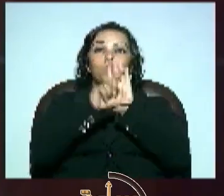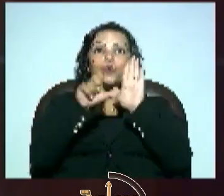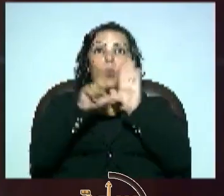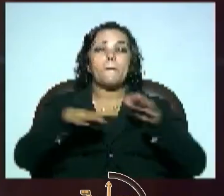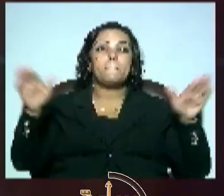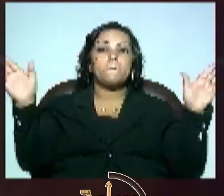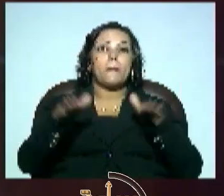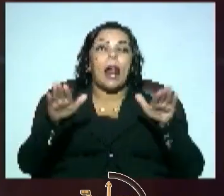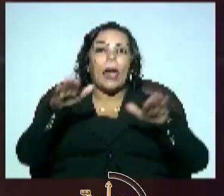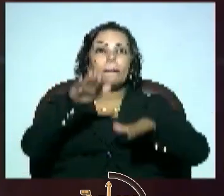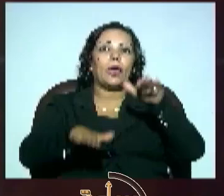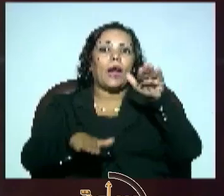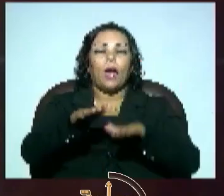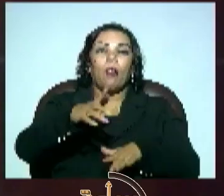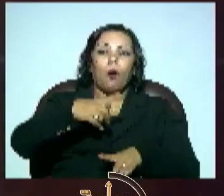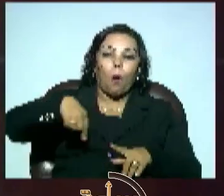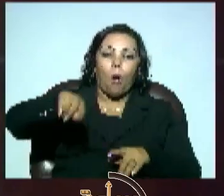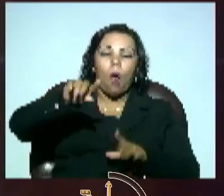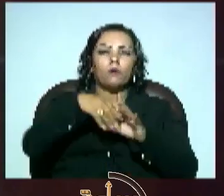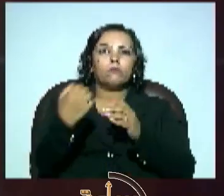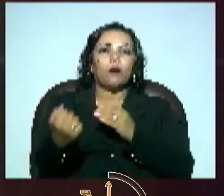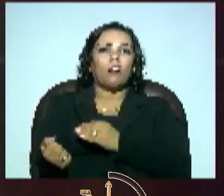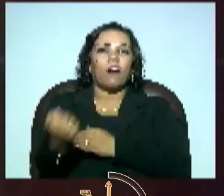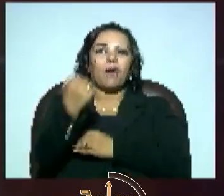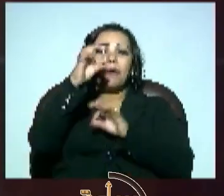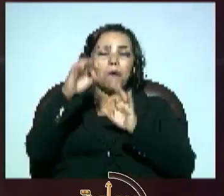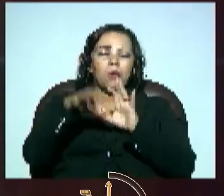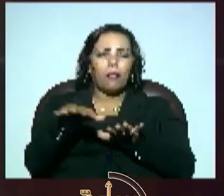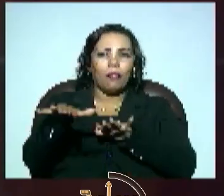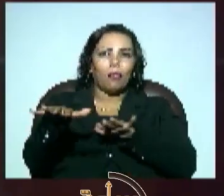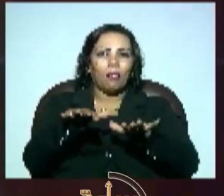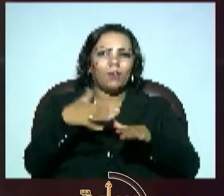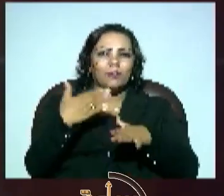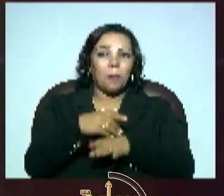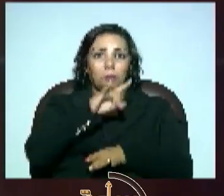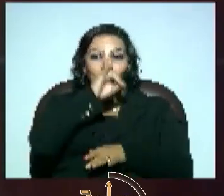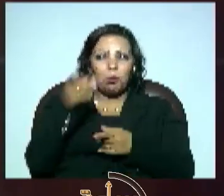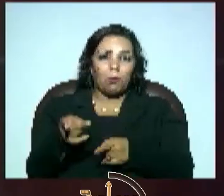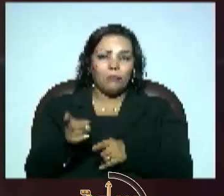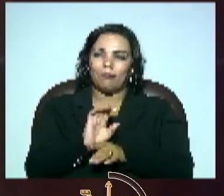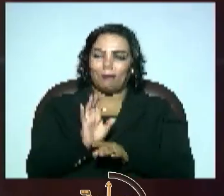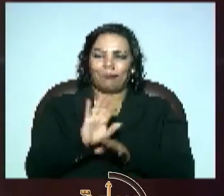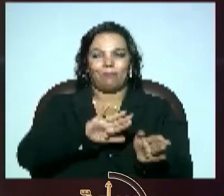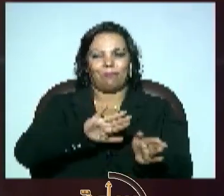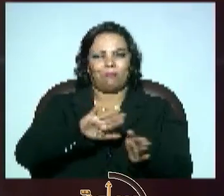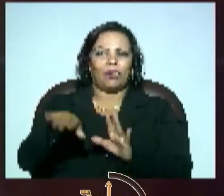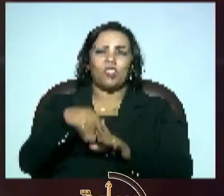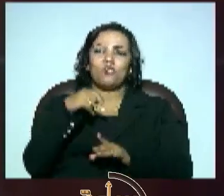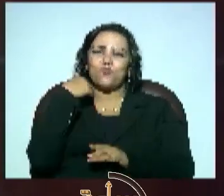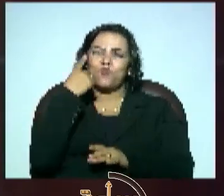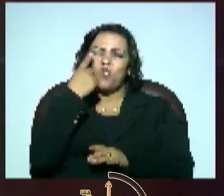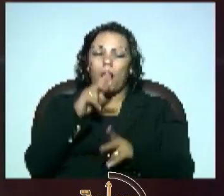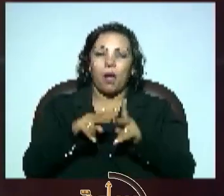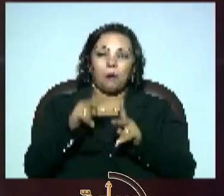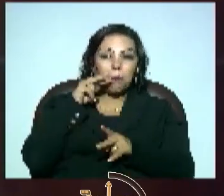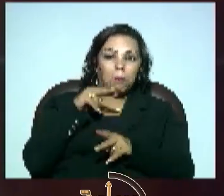داير، اكيد ما يبقى اقوى من ان هو يتهز من يعني في بعض المظاهر اللي تخوفه بهذا المنظر.